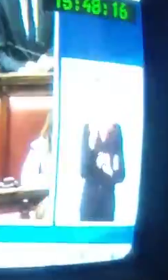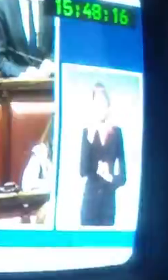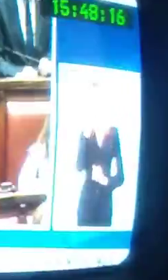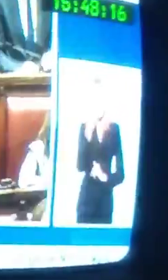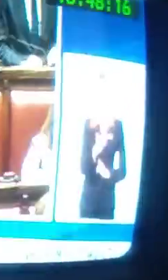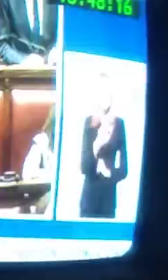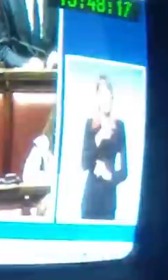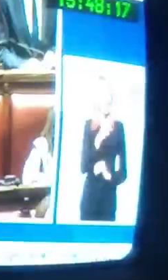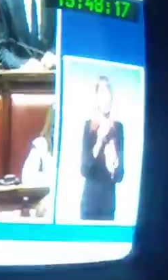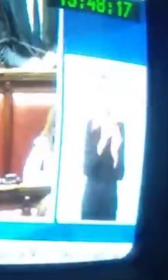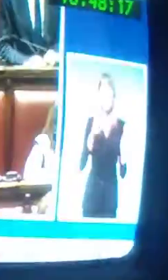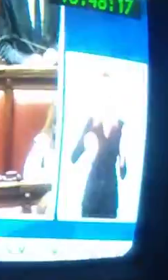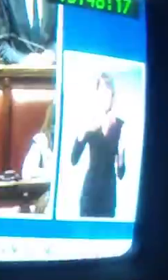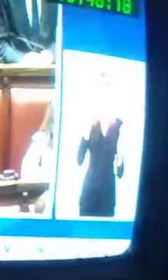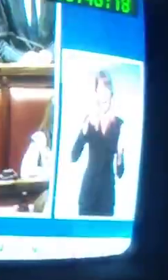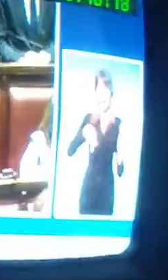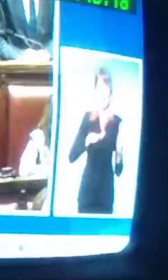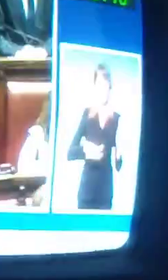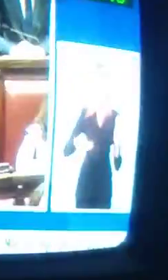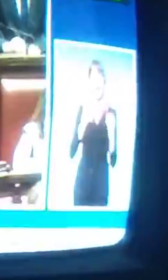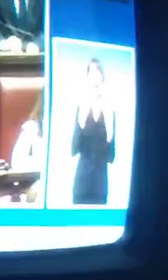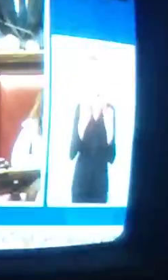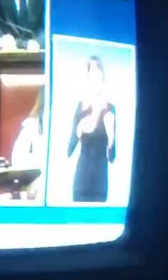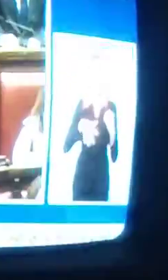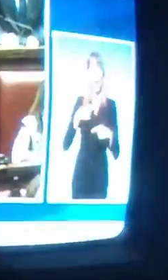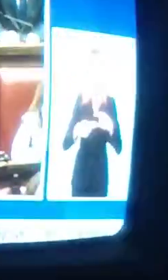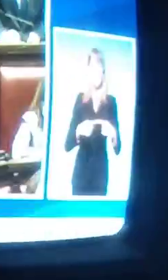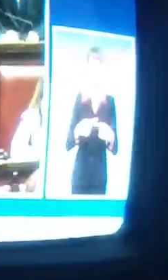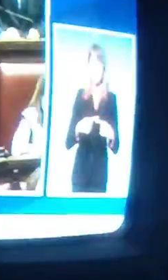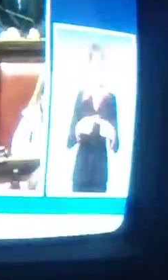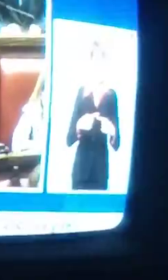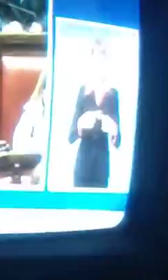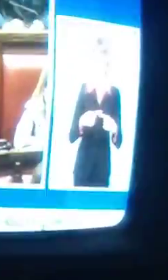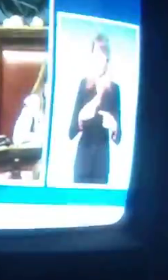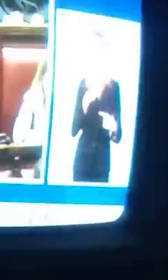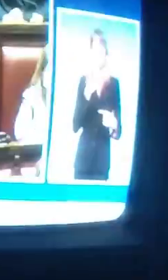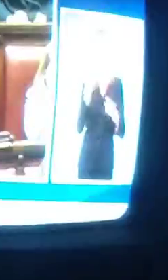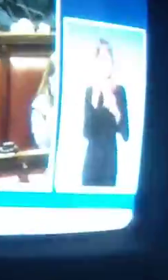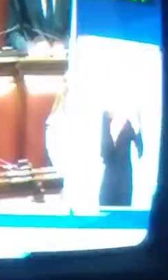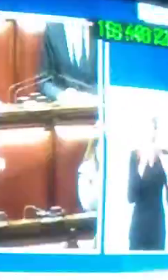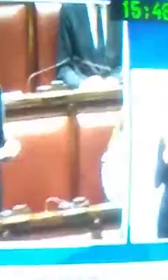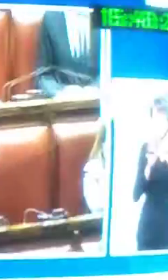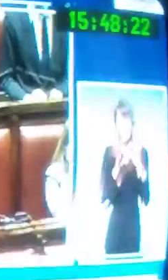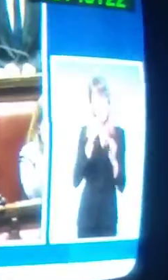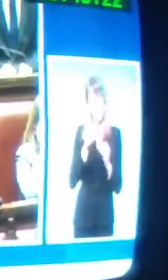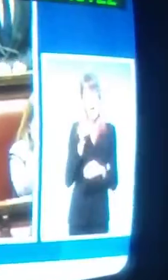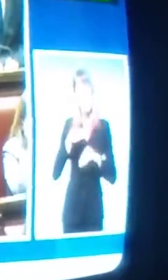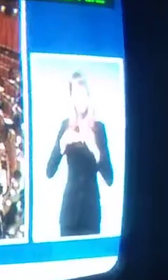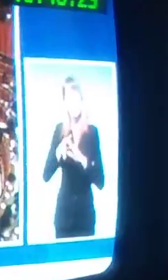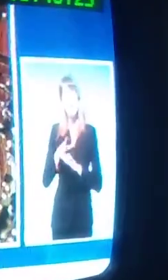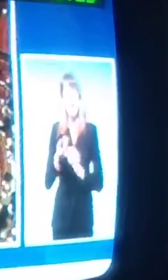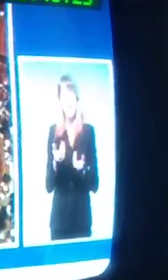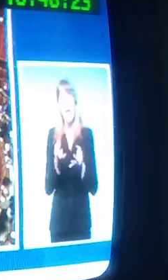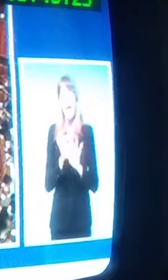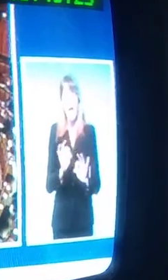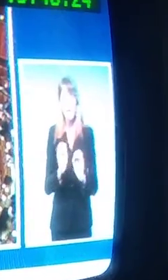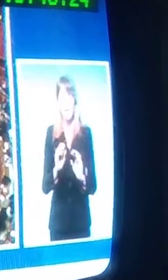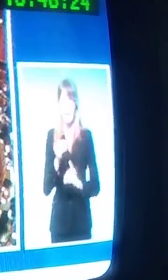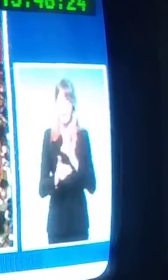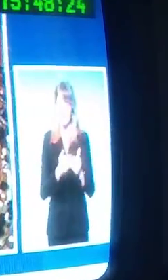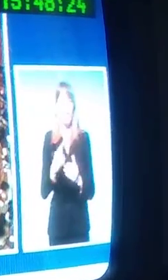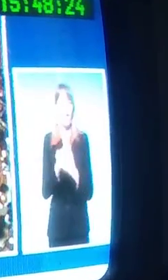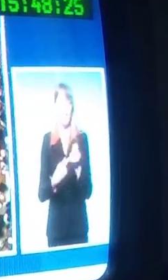giovani di spendere i propri talenti in casa è un paese che ha fallito la sua missione educativa. Ecco quella voglio fallire, la